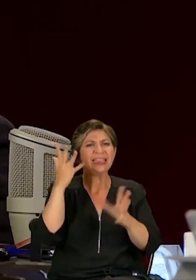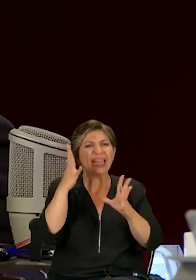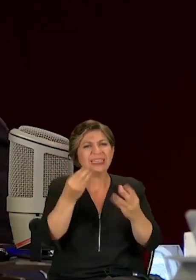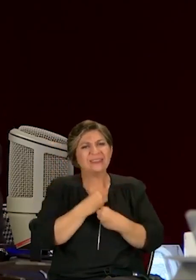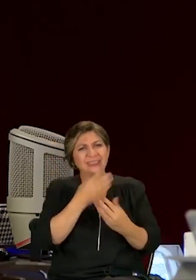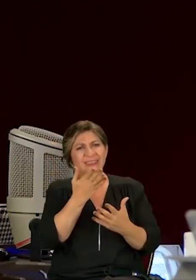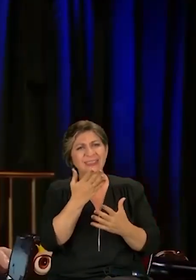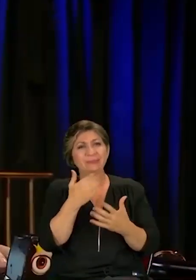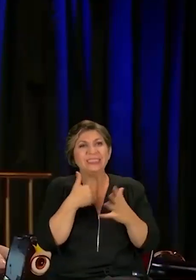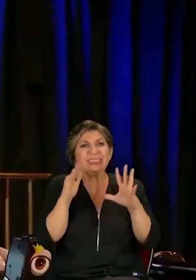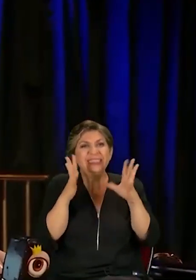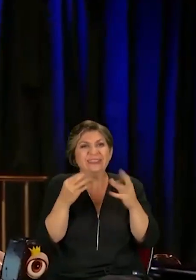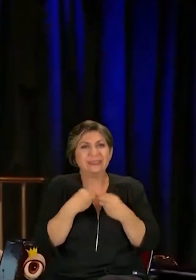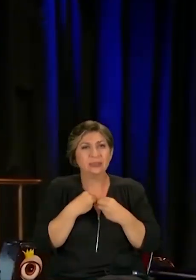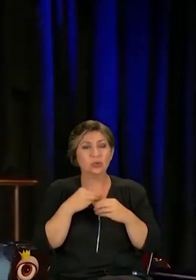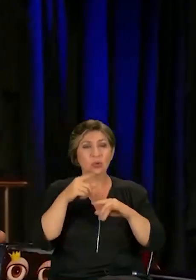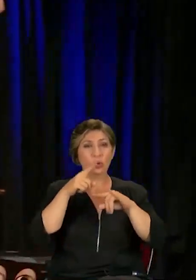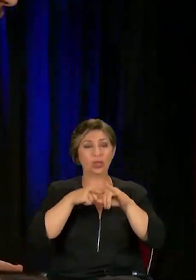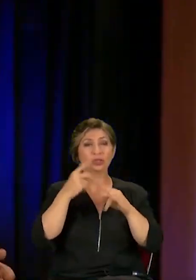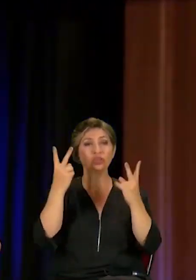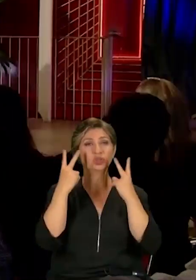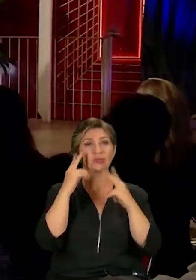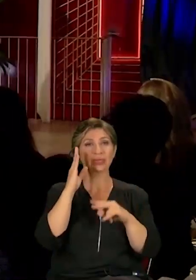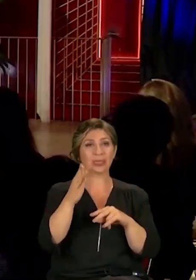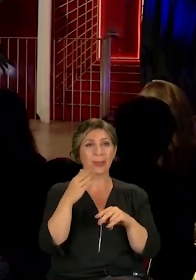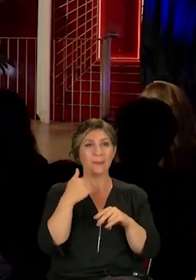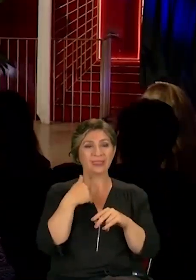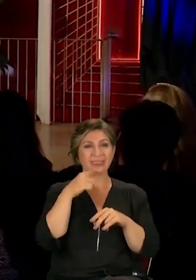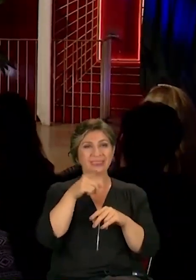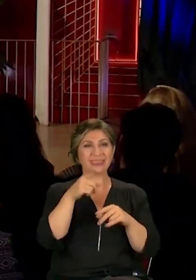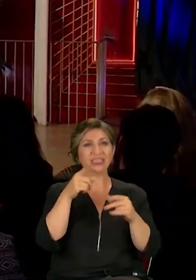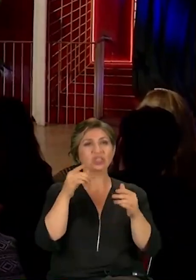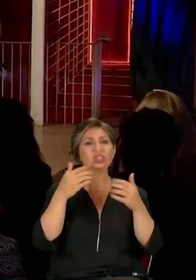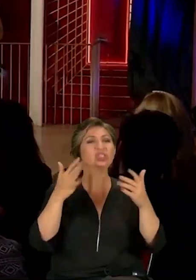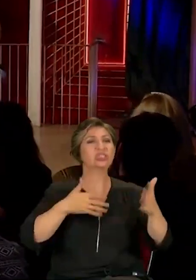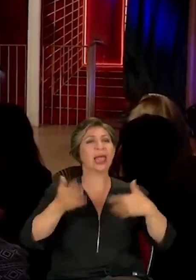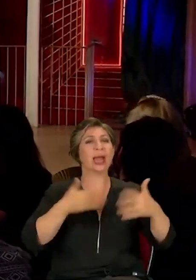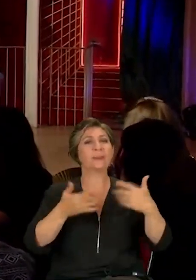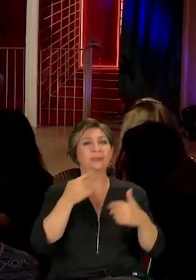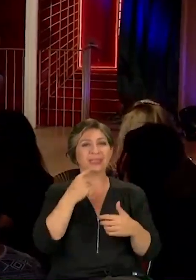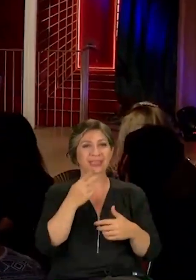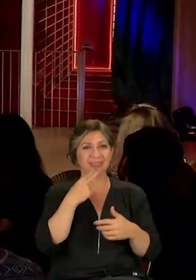beni. Beni deli ettin. Hülya'nın şovundaydı galiba. Ben sizi de çalarım dedi kadınlara.